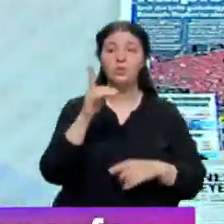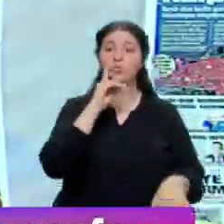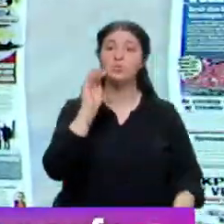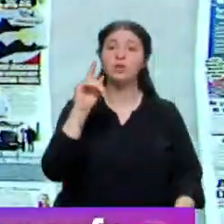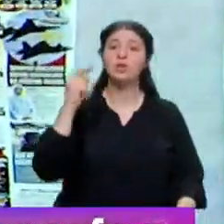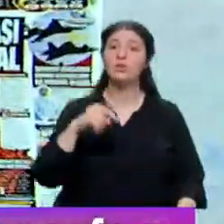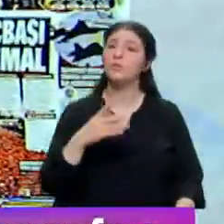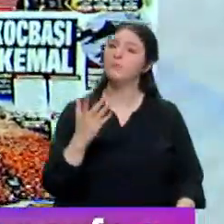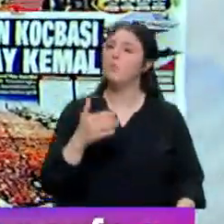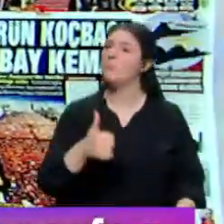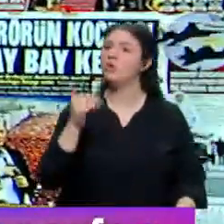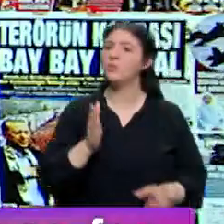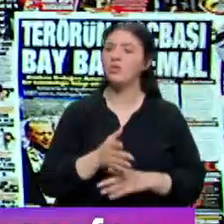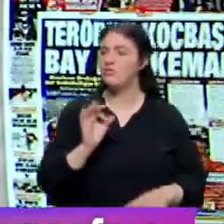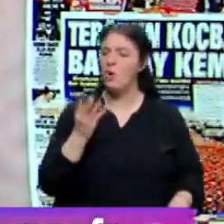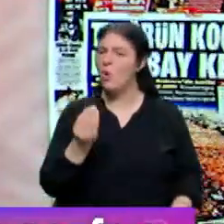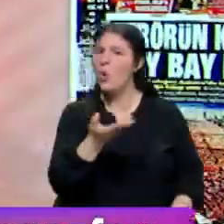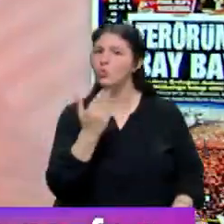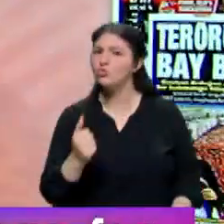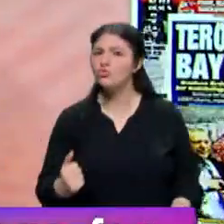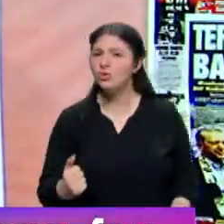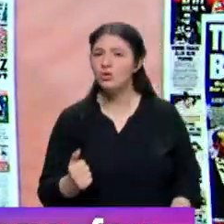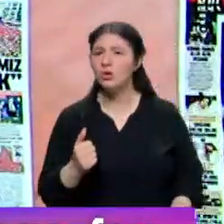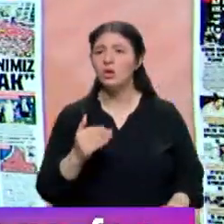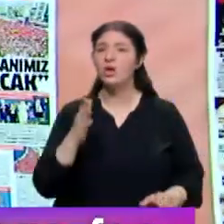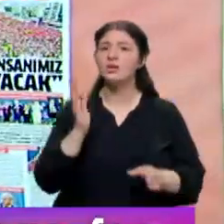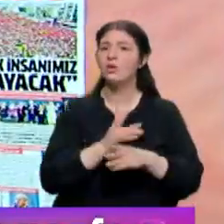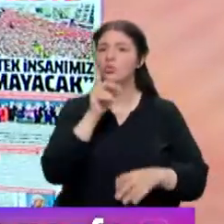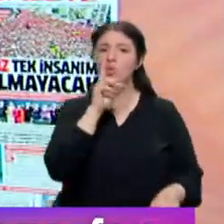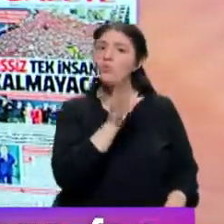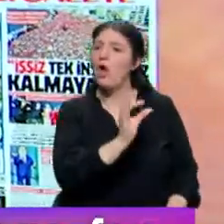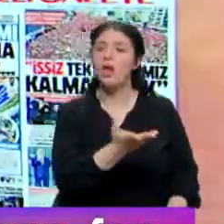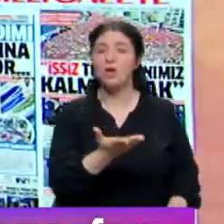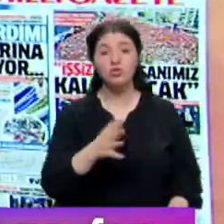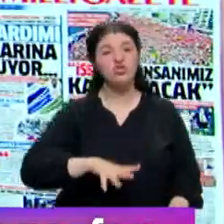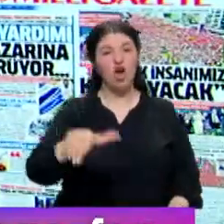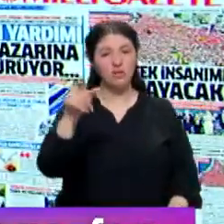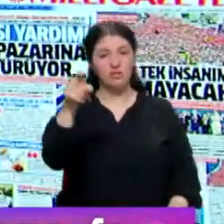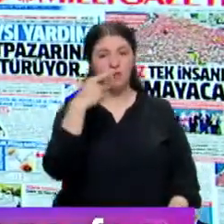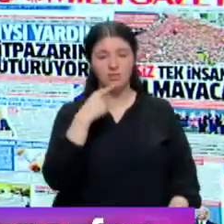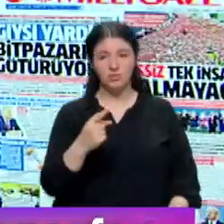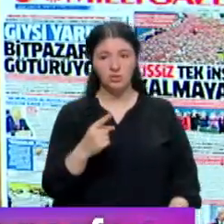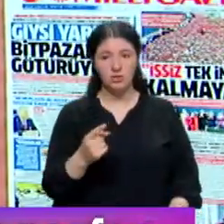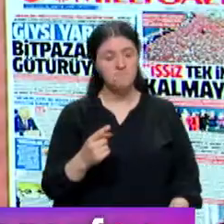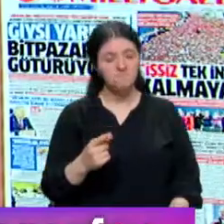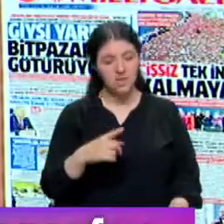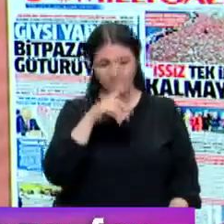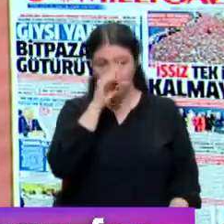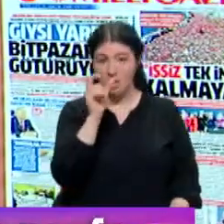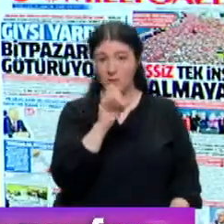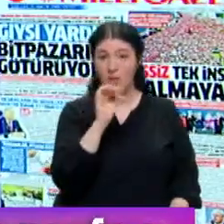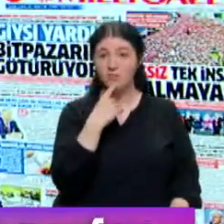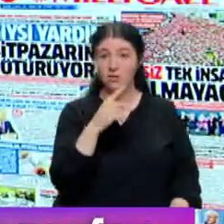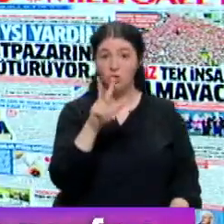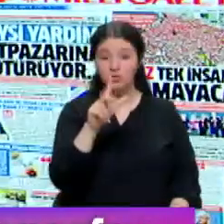soruldu Binali Yıldırım'a Başkanım neden böyle oldu Niye sonuç böyle Çünkü çaldılar demişti Mart ayında bunu